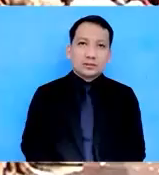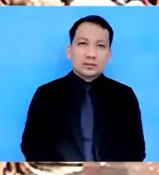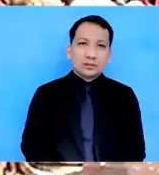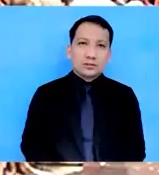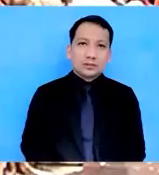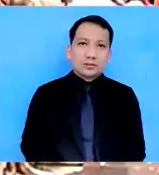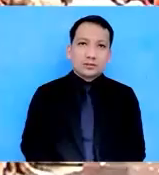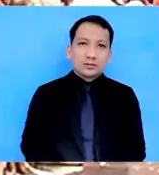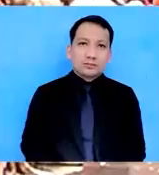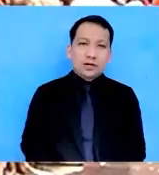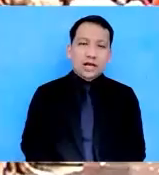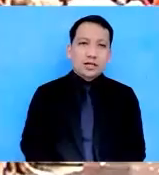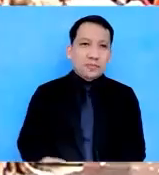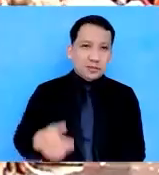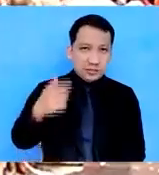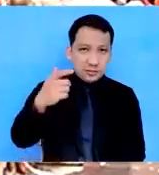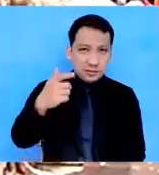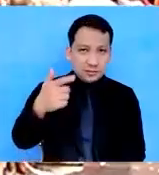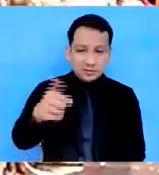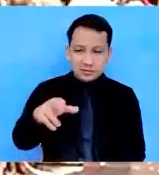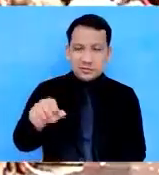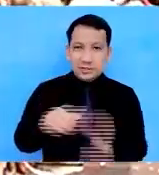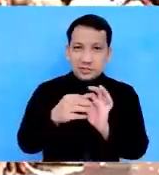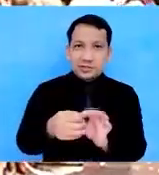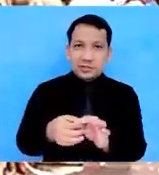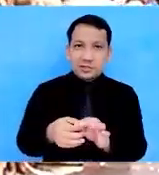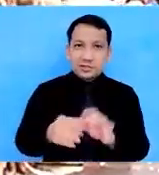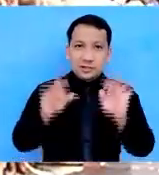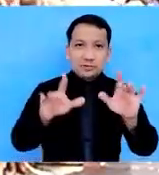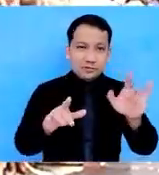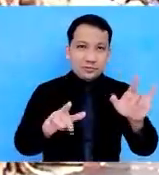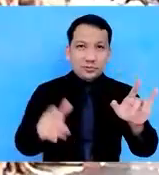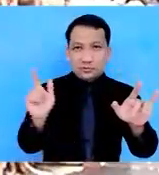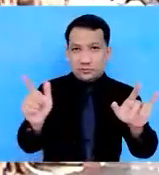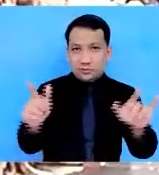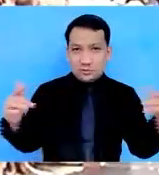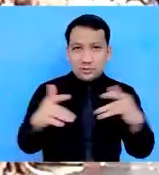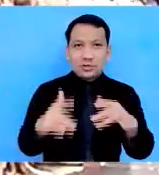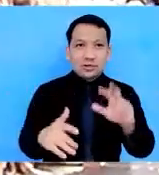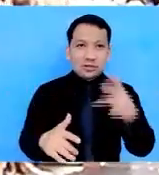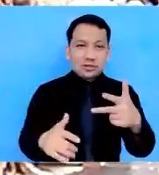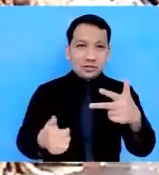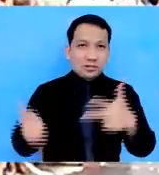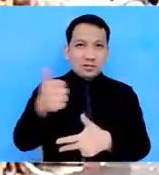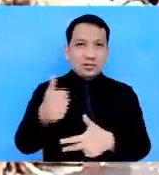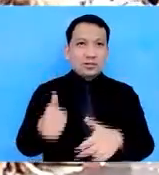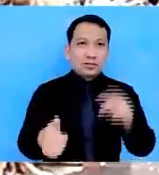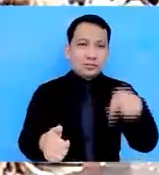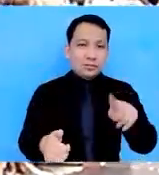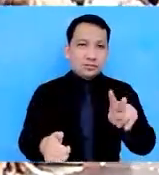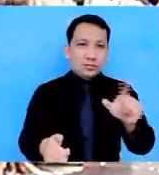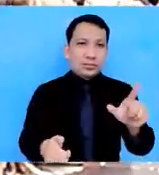Gretchen, kinuha ng Petrogas Angels ang first set sa score na 25-20 sa third game ng PBL